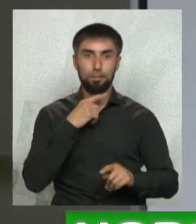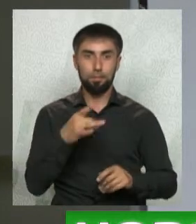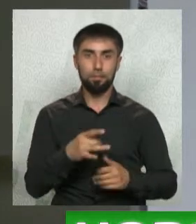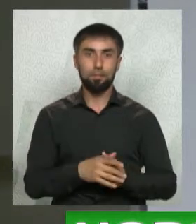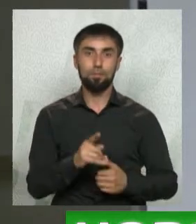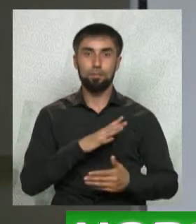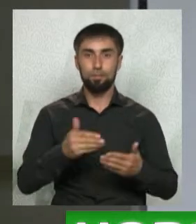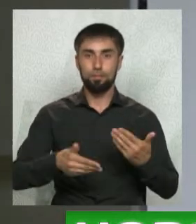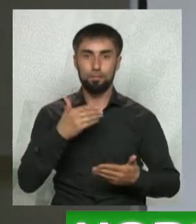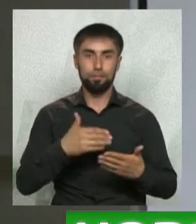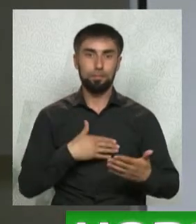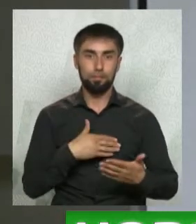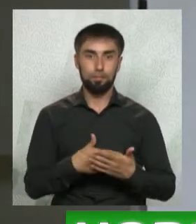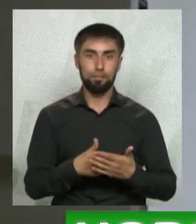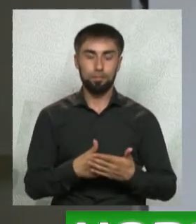для выявления активных,